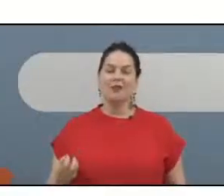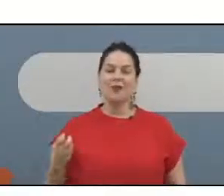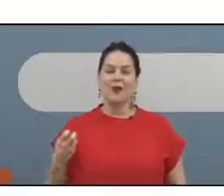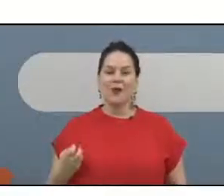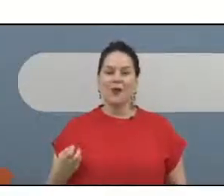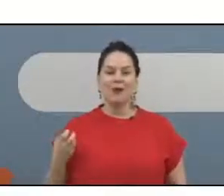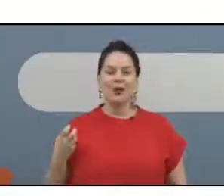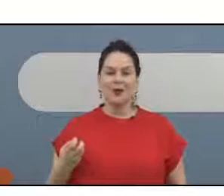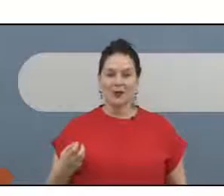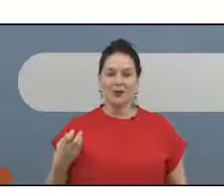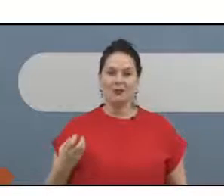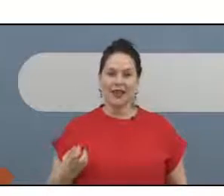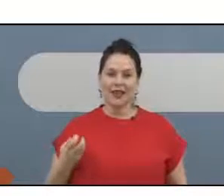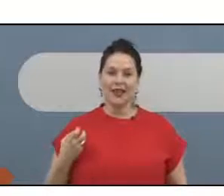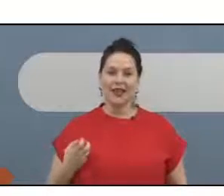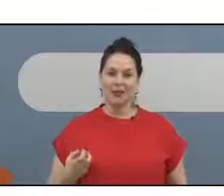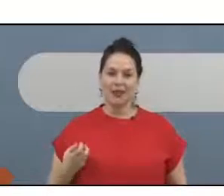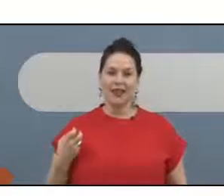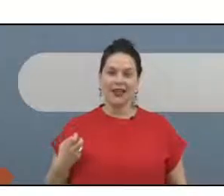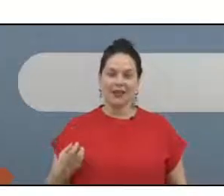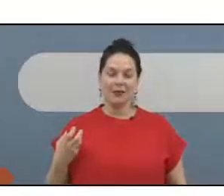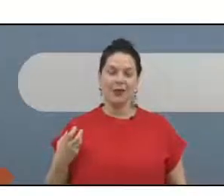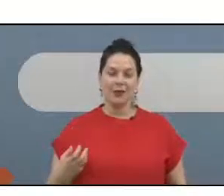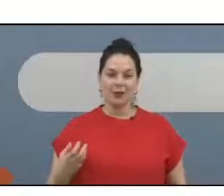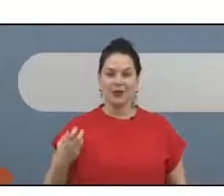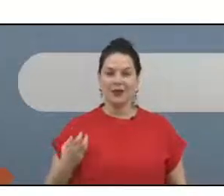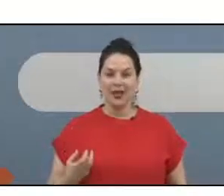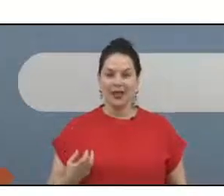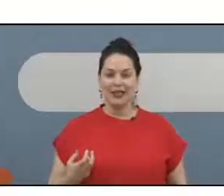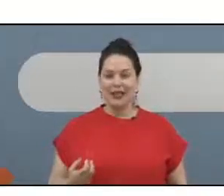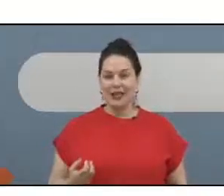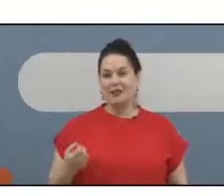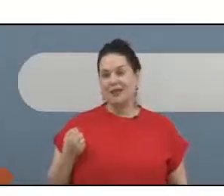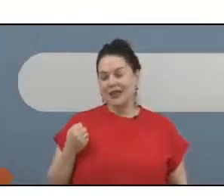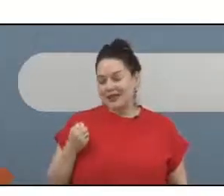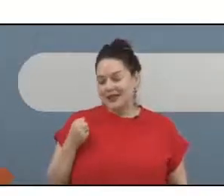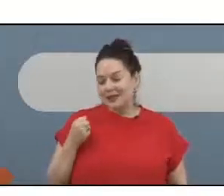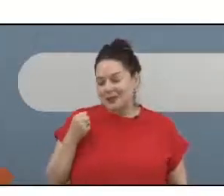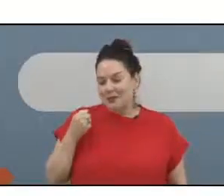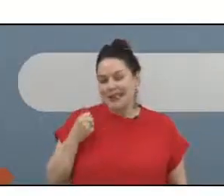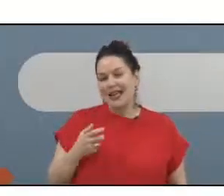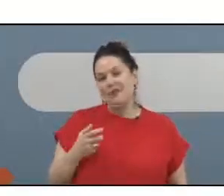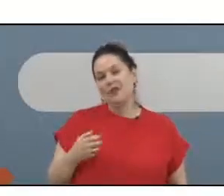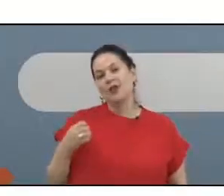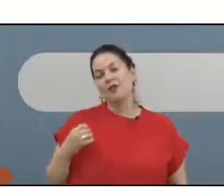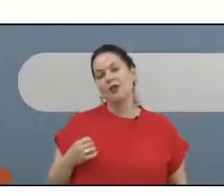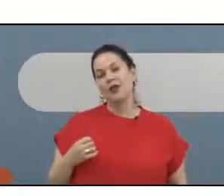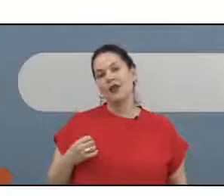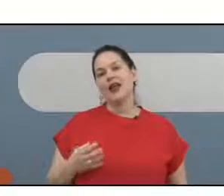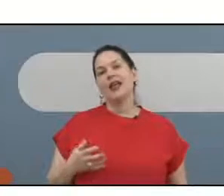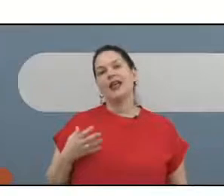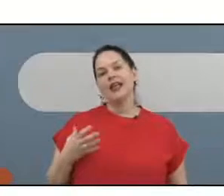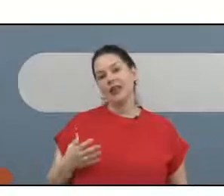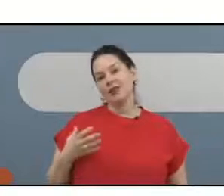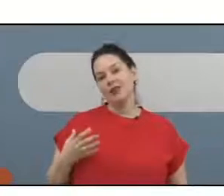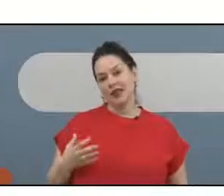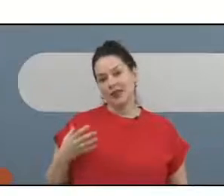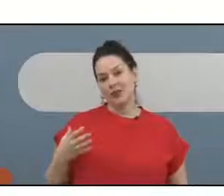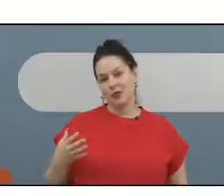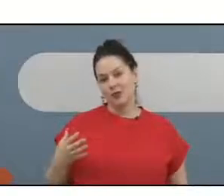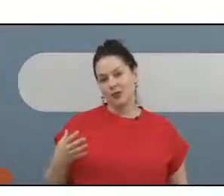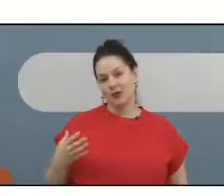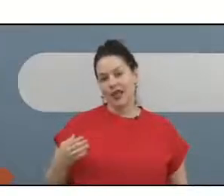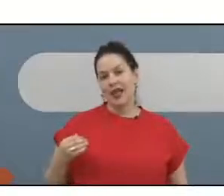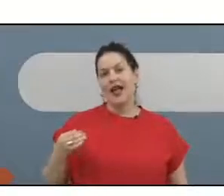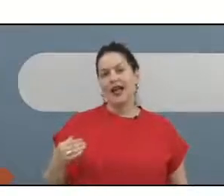סיטואציה שברור מראש מה יקרה. בגיל ההתבגרות מאופיין במצב שבו הילד